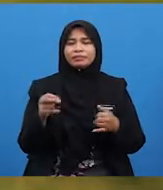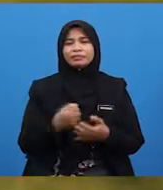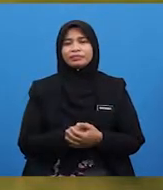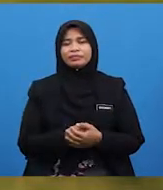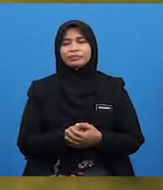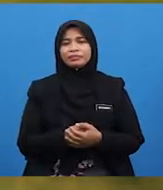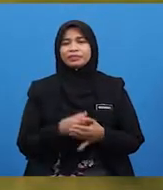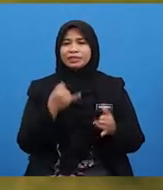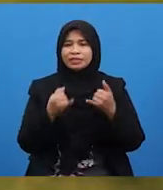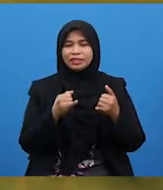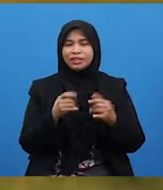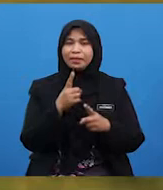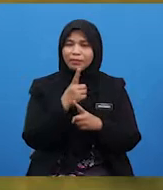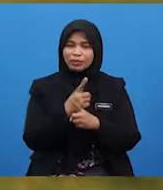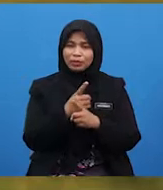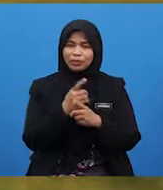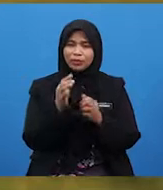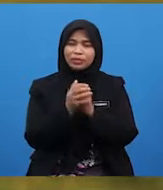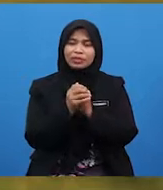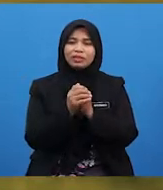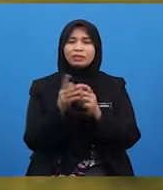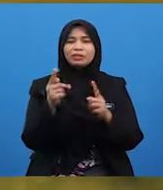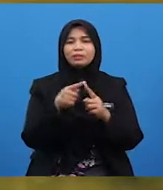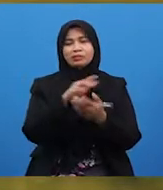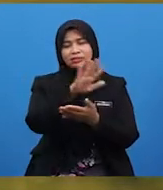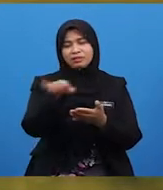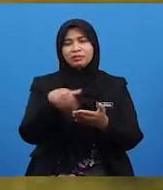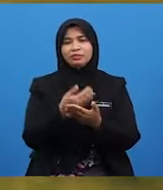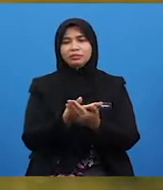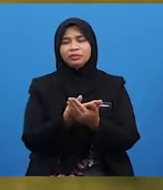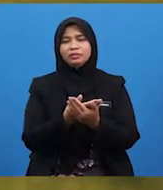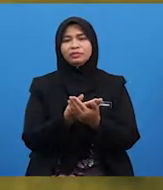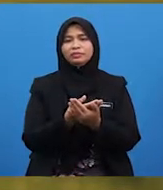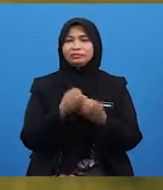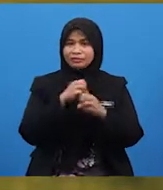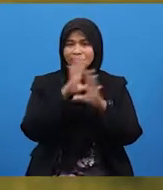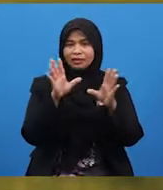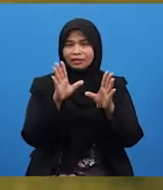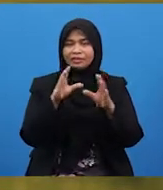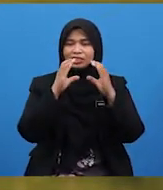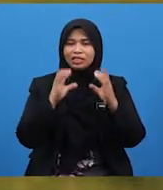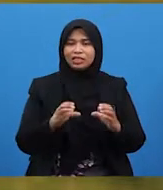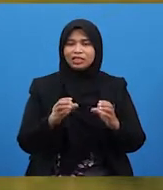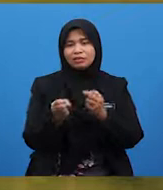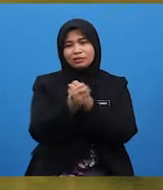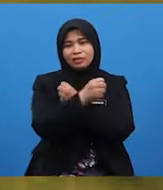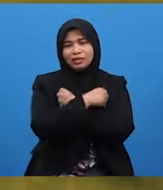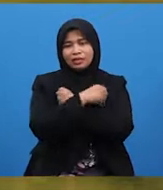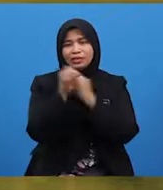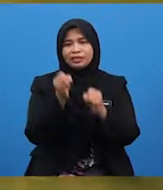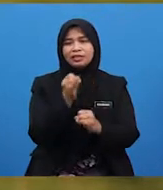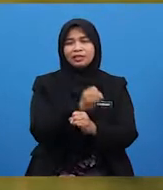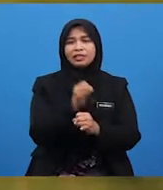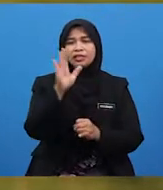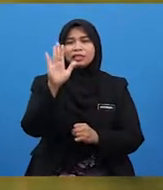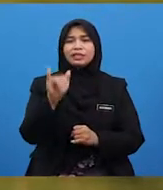murid-murid? Jika betul, tahniah semua. Baik, jelas ya cara-cara menyayangi jiran yang telah